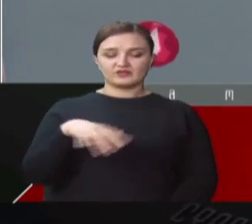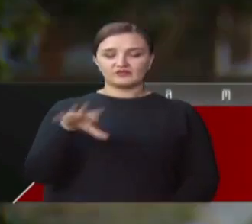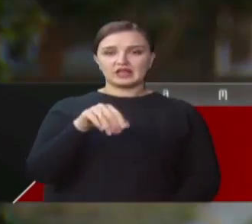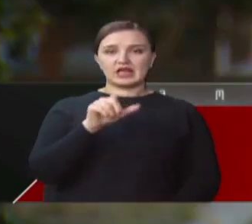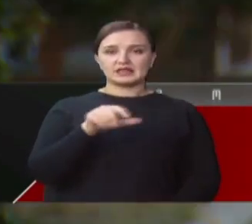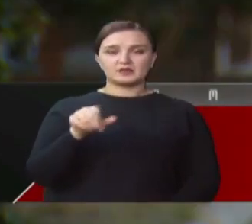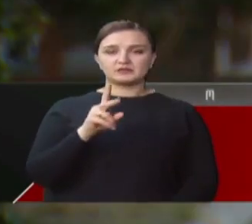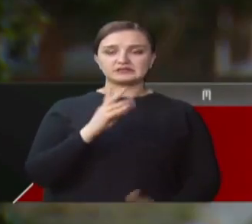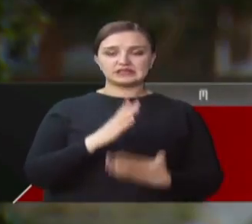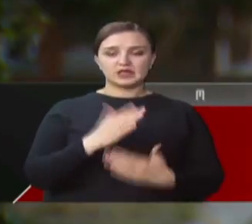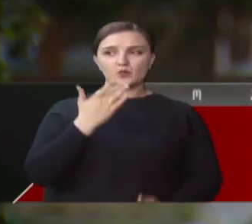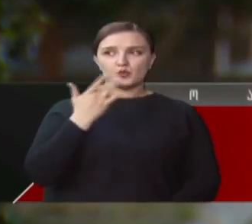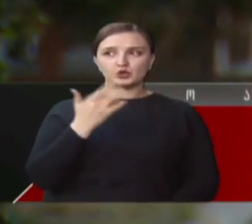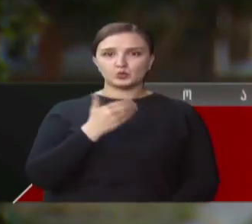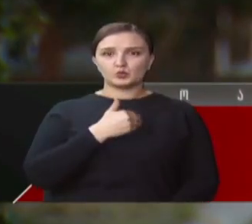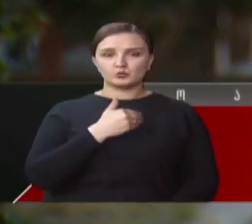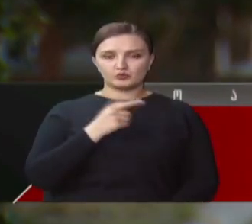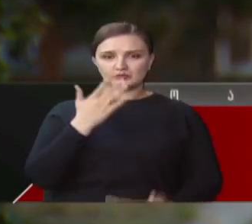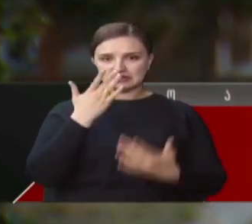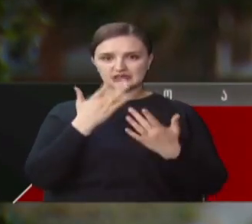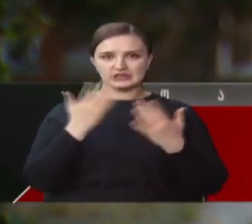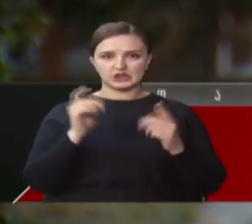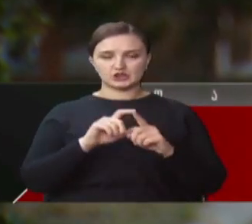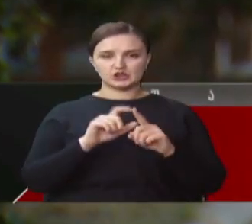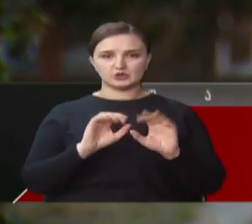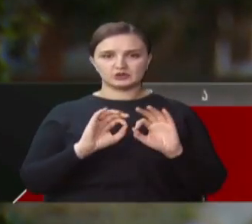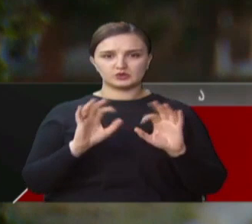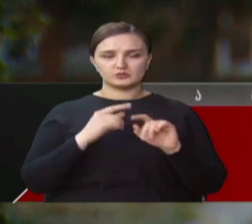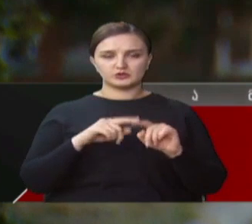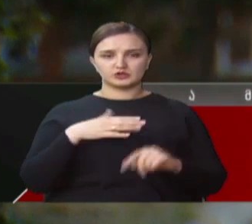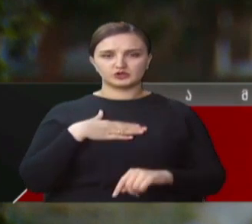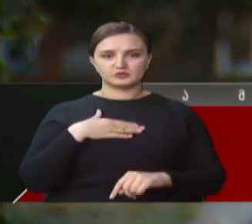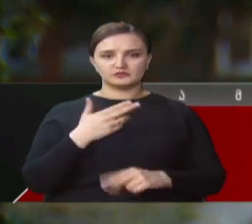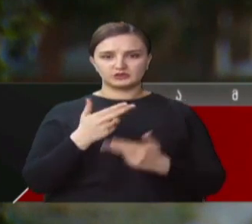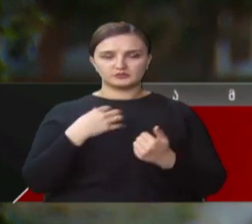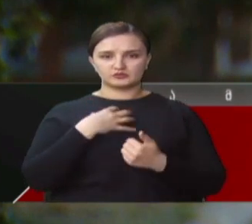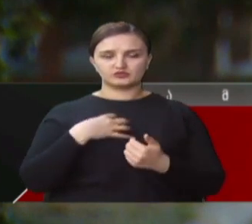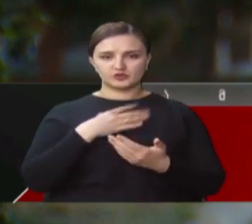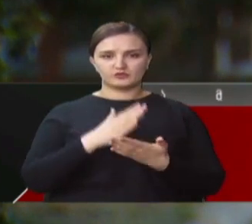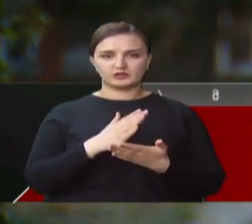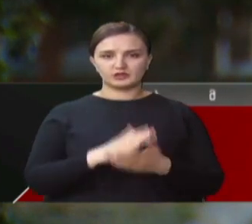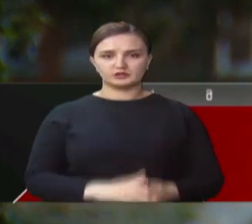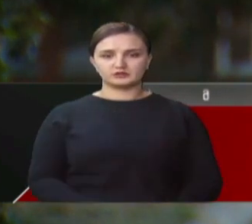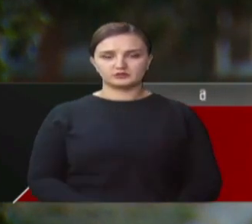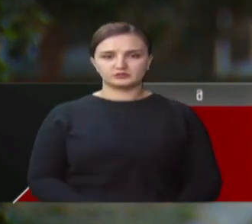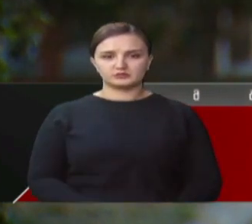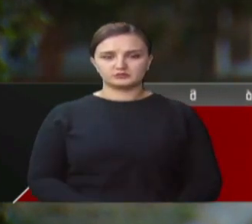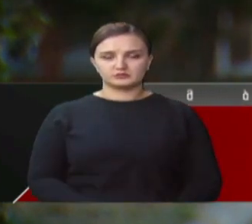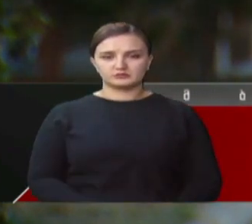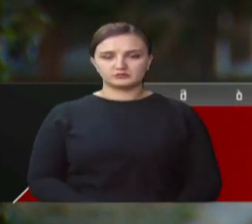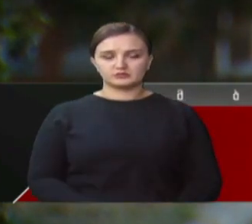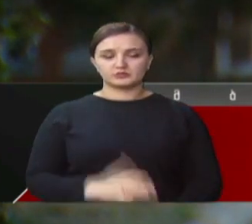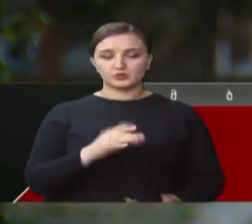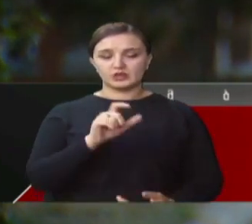აქვს პოლიტიკური ამბიცია, რომ მან ამაზე საჯაროდ ისაუბროს. Ასე რომ, ჩემთვის რა თქმა უნდა მნიშვნელოვანია, რომ თუ ამ ადამიანებს აქვთ